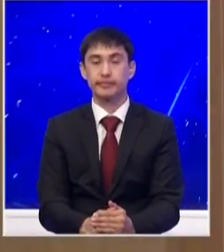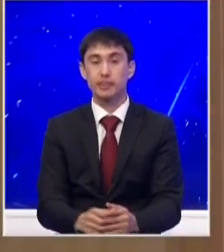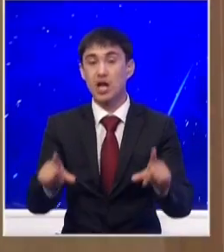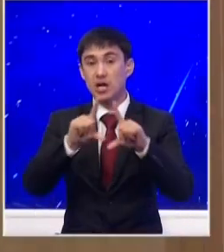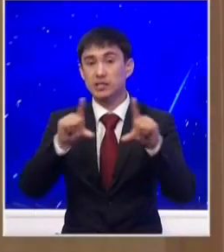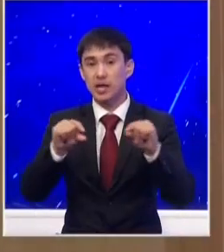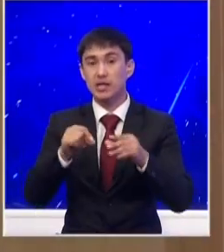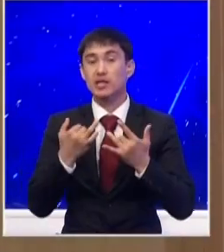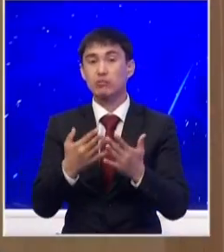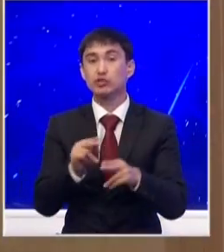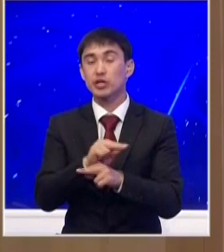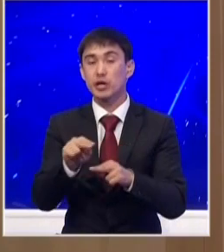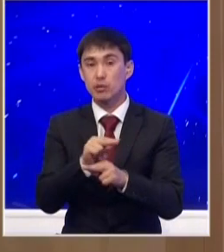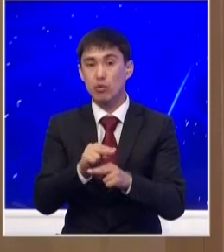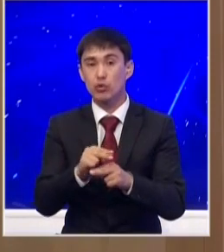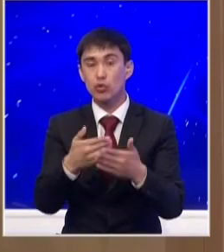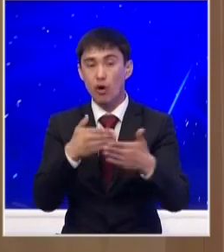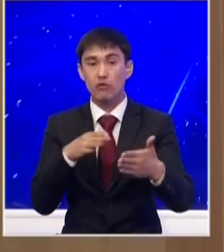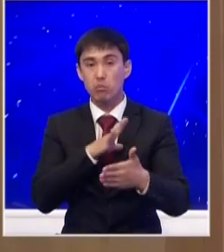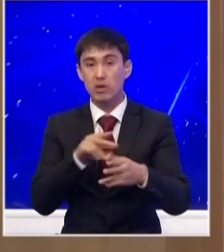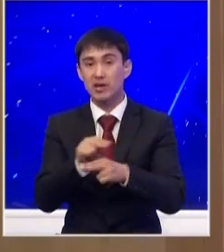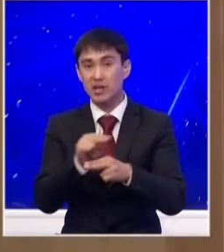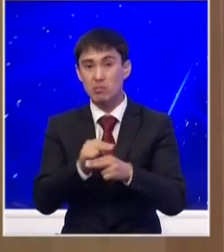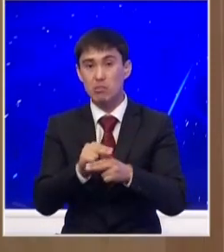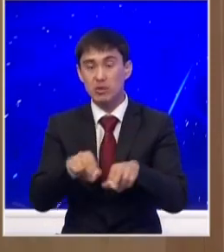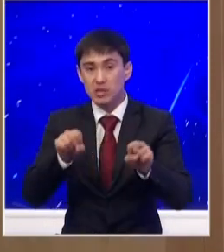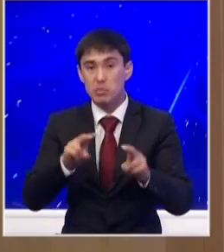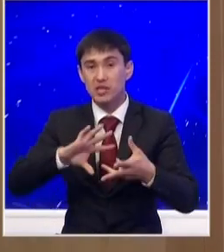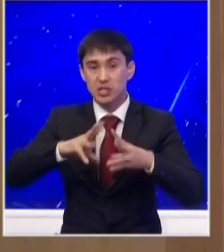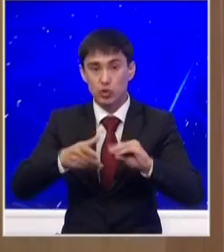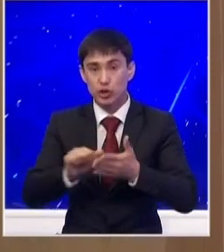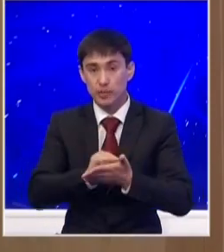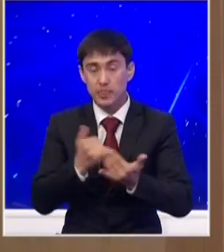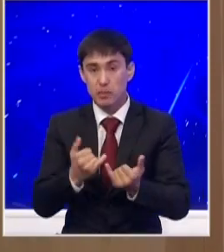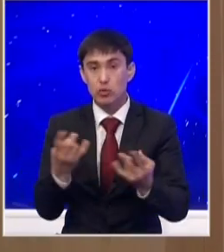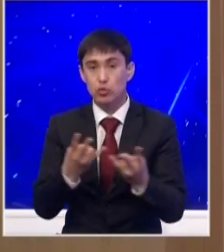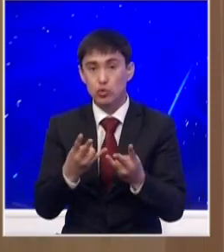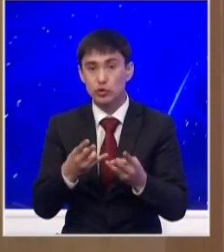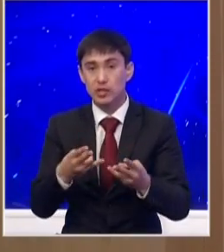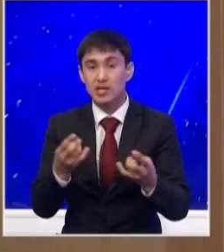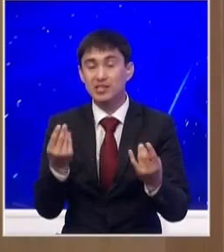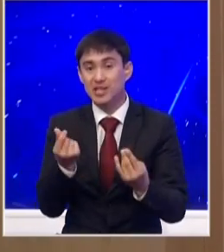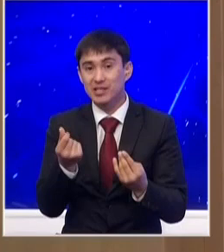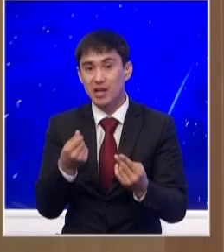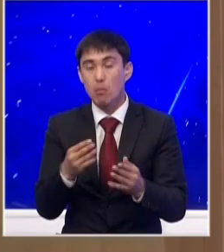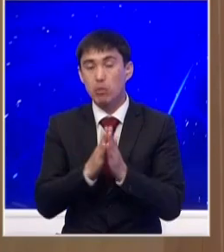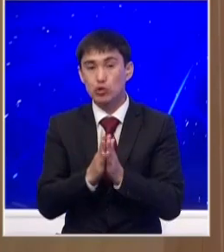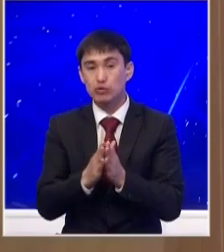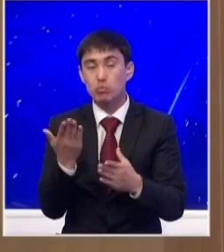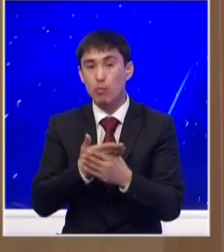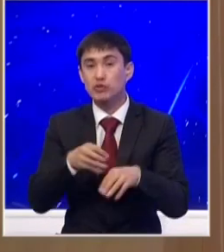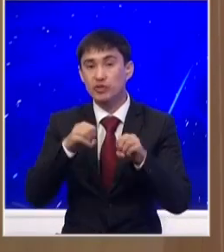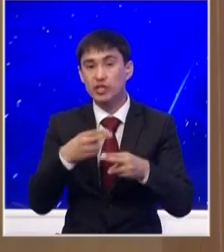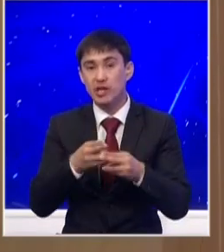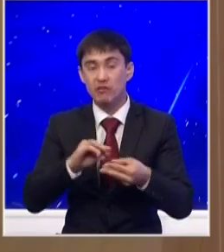требуется капитальный ремонт до этого уже было сделано экспертное заключение теперь нам нужны определенные средства Я прошу вас помочь